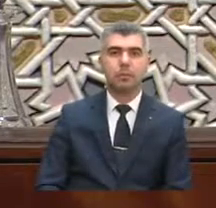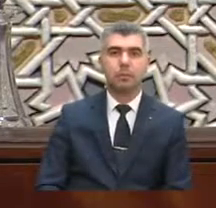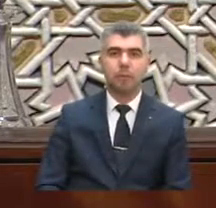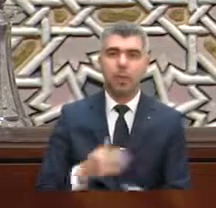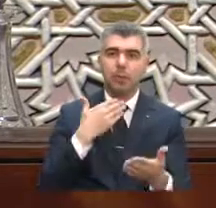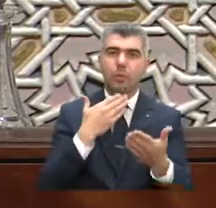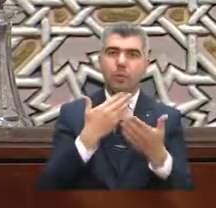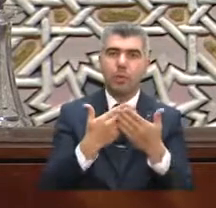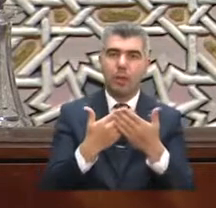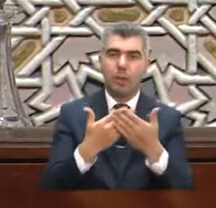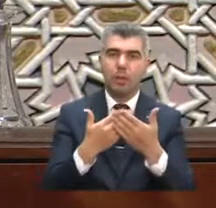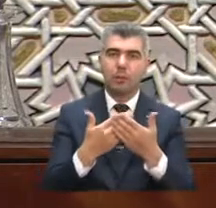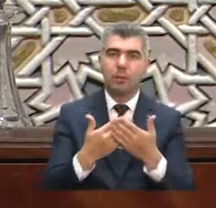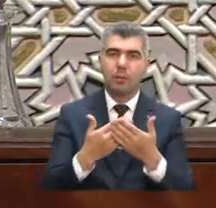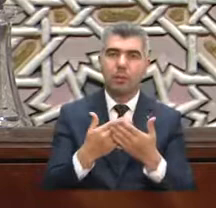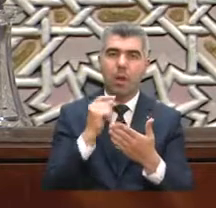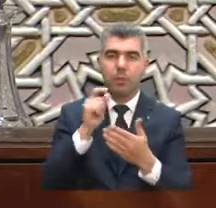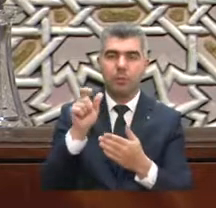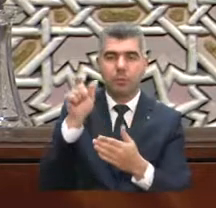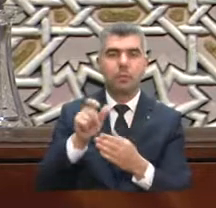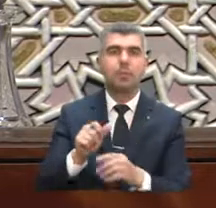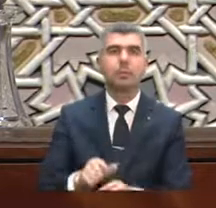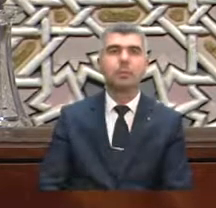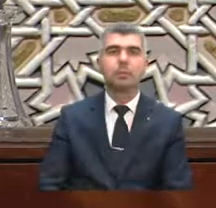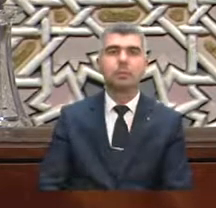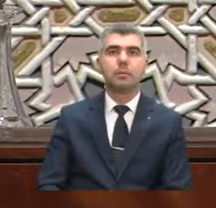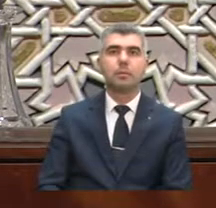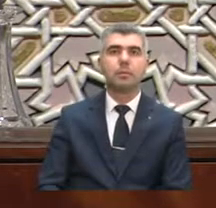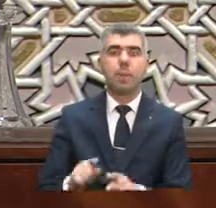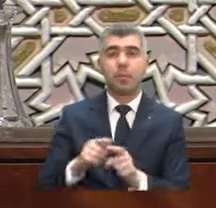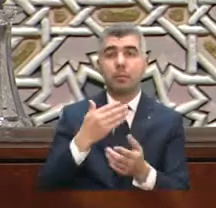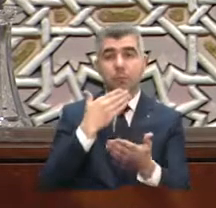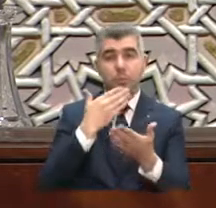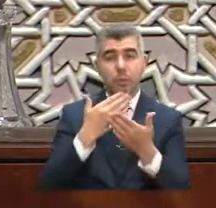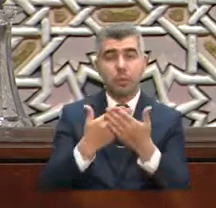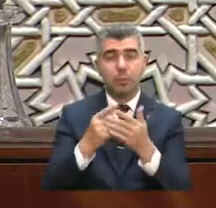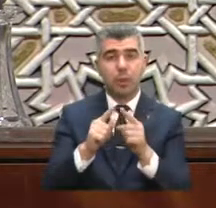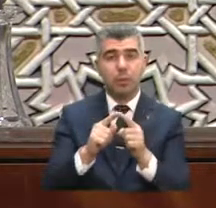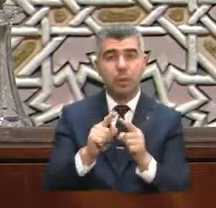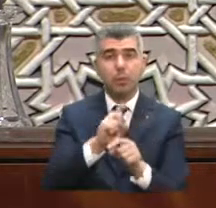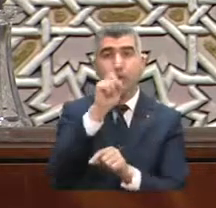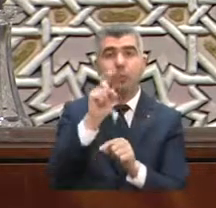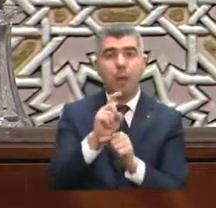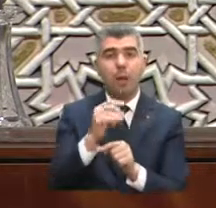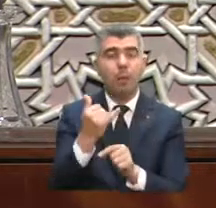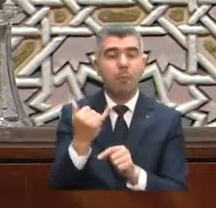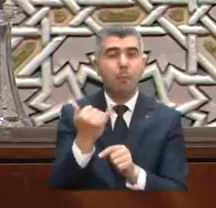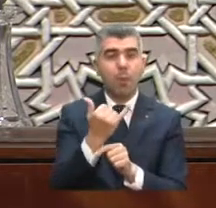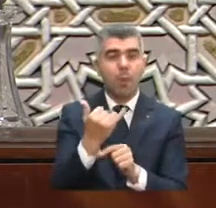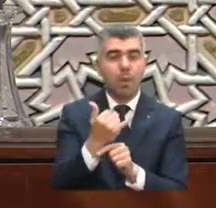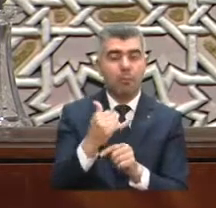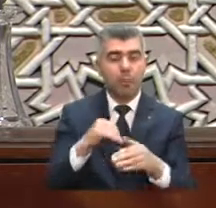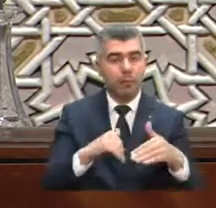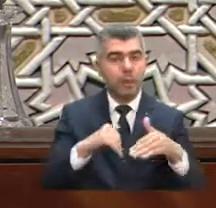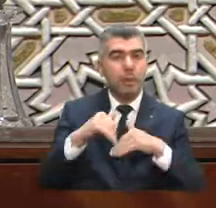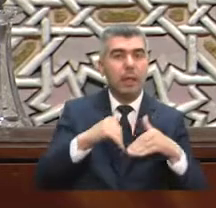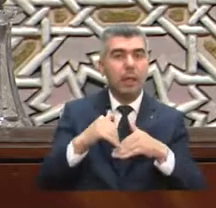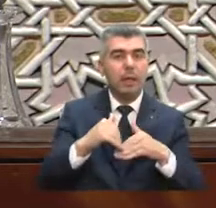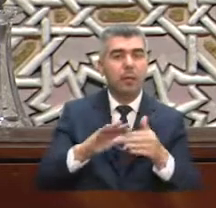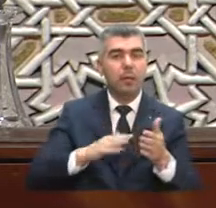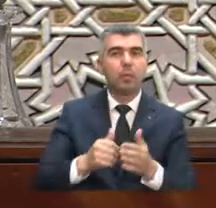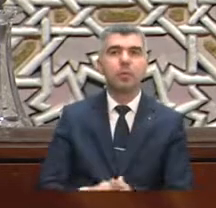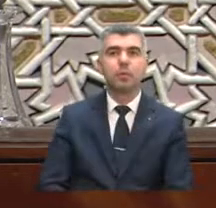شكرا السيد النائب المحترم. بغيت نشكرك على طرح هذا السؤال الهام المرتبط بالسلامه الطرقيه.